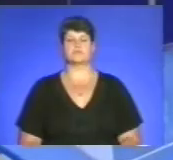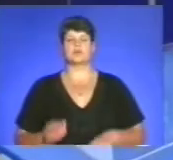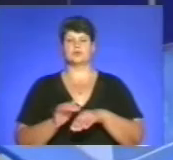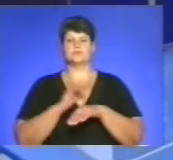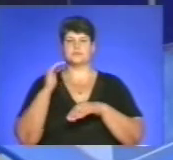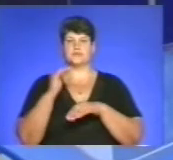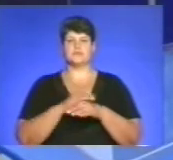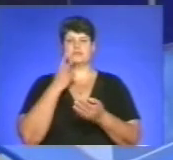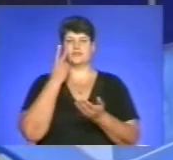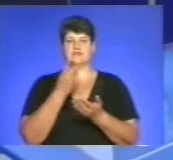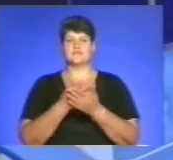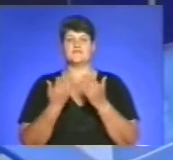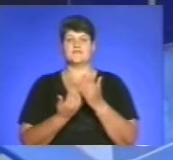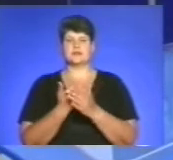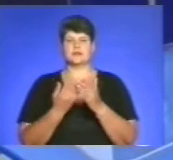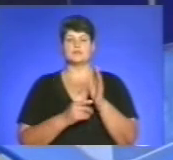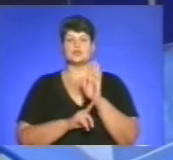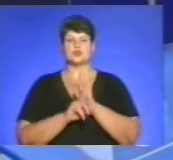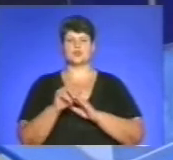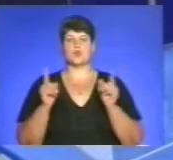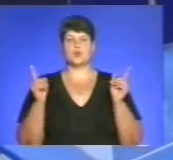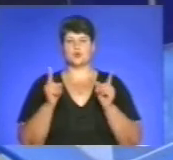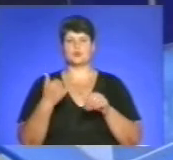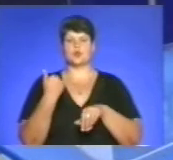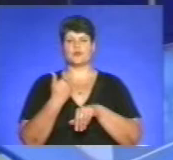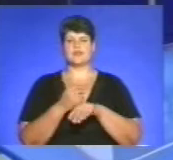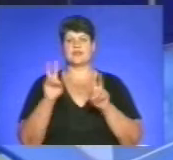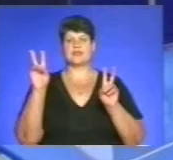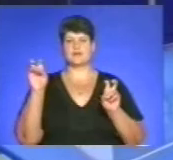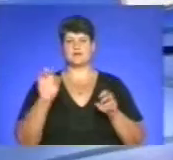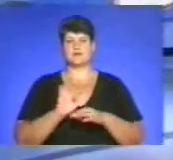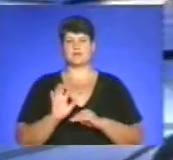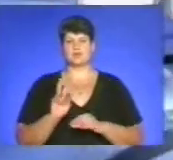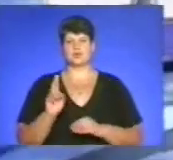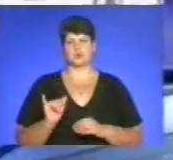Добрий вечір. Ви дивитесь «Вісті». На початку коротко про головні теми випуску.